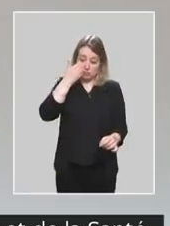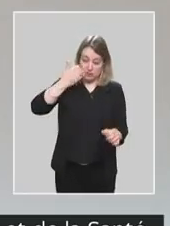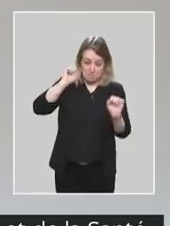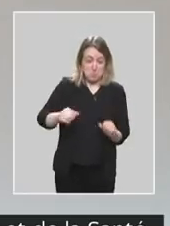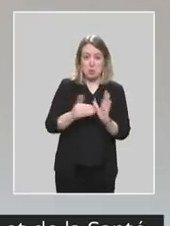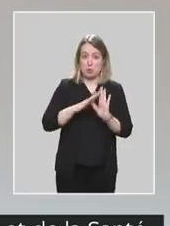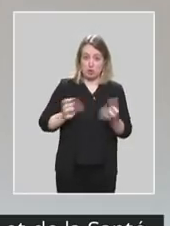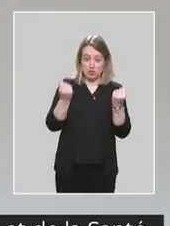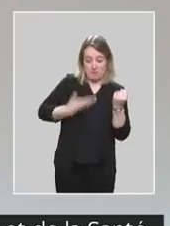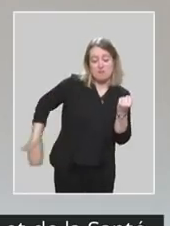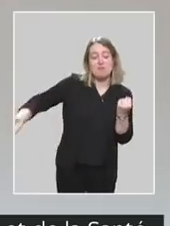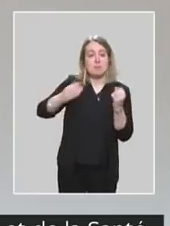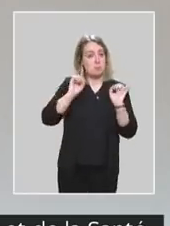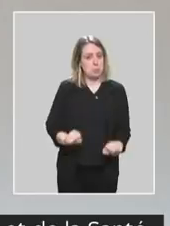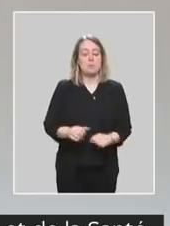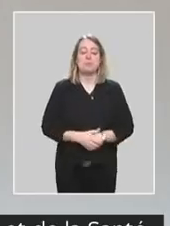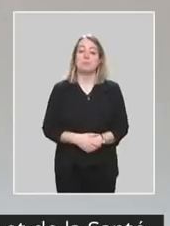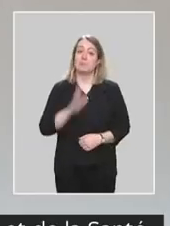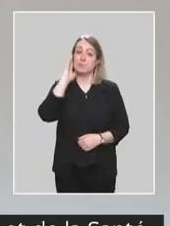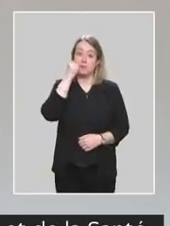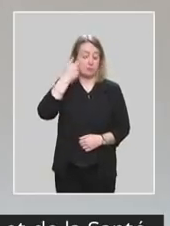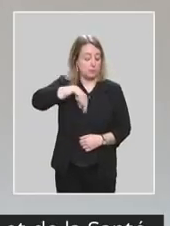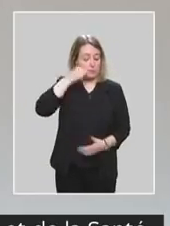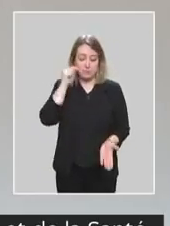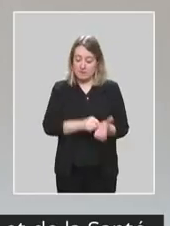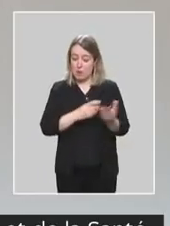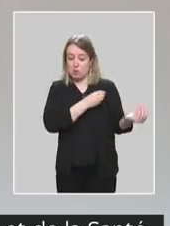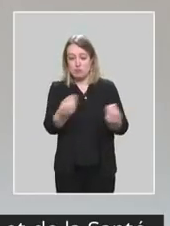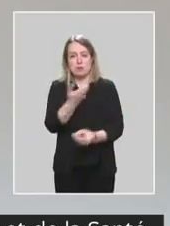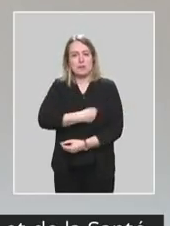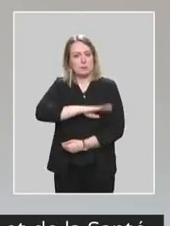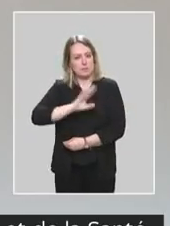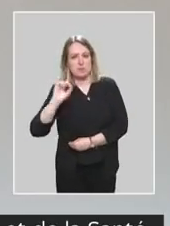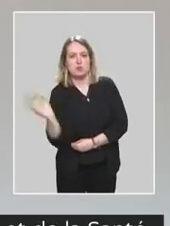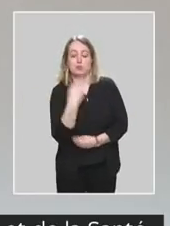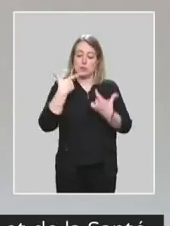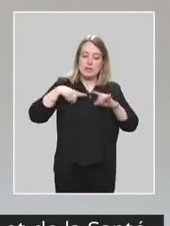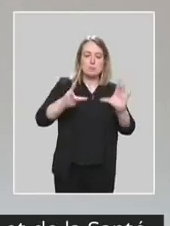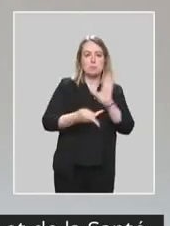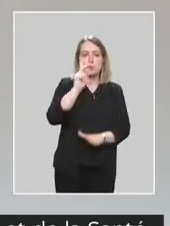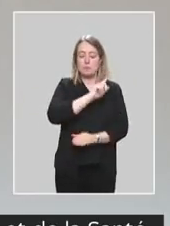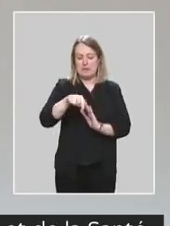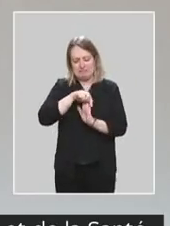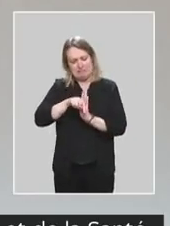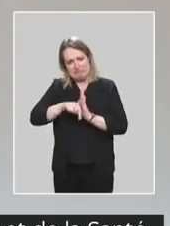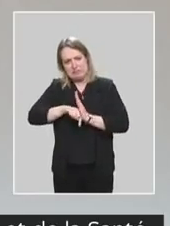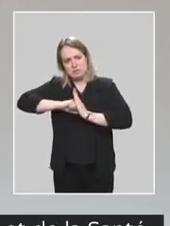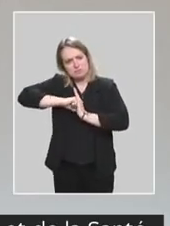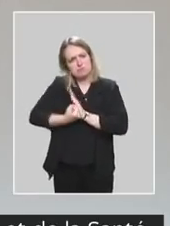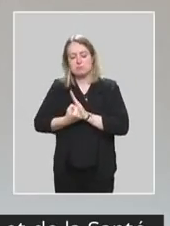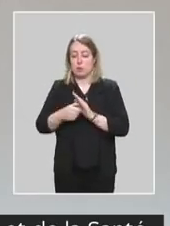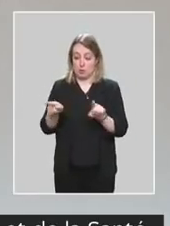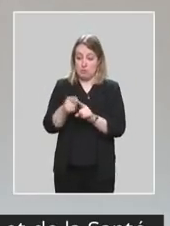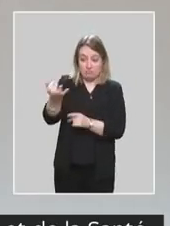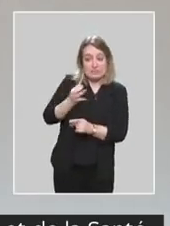Et c'est pour ça d'ailleurs que le choix qui est fait, celui de la responsabilité et de la liberté, et pas celui des mesures de contrainte, telles que vous avez